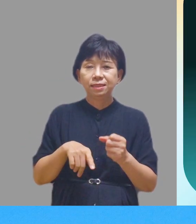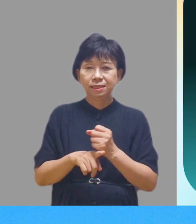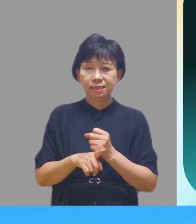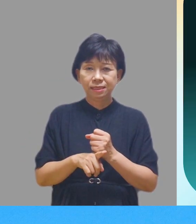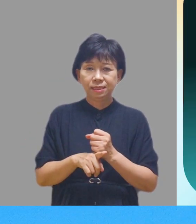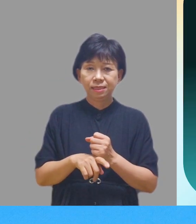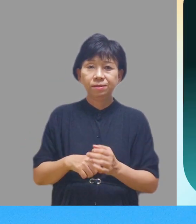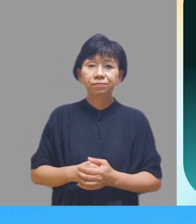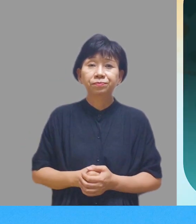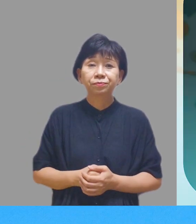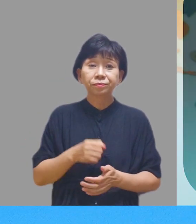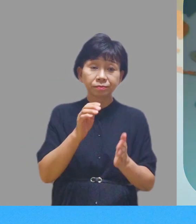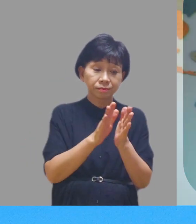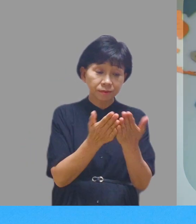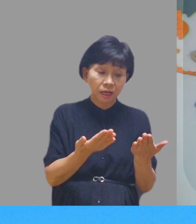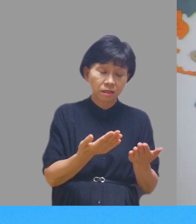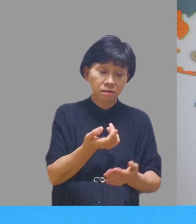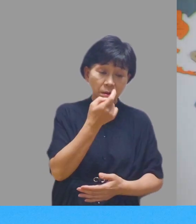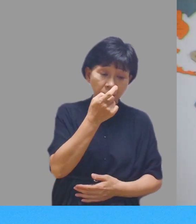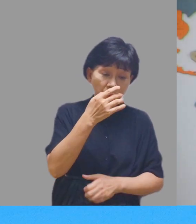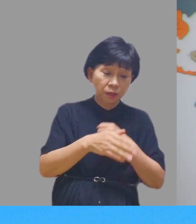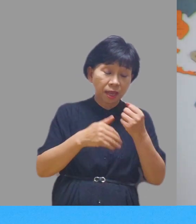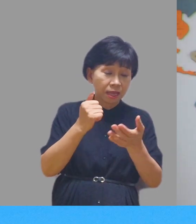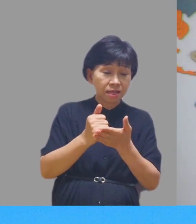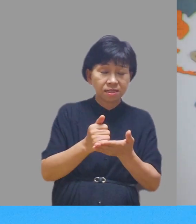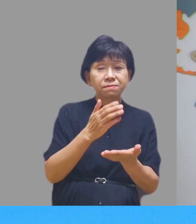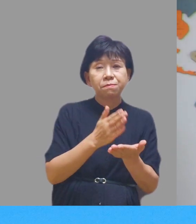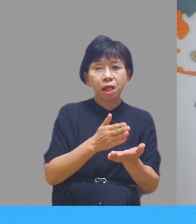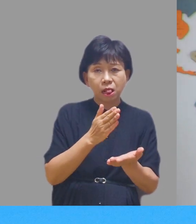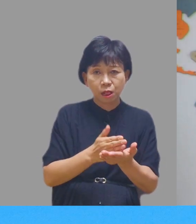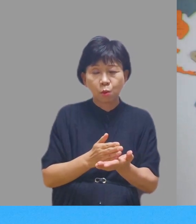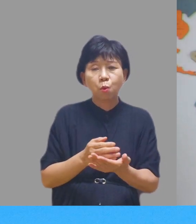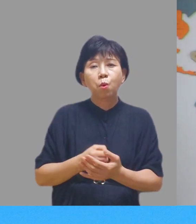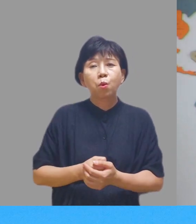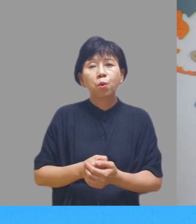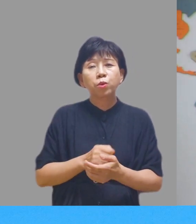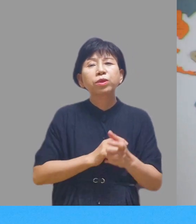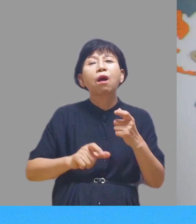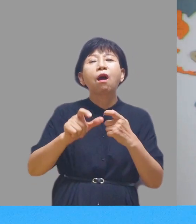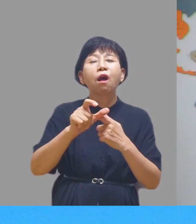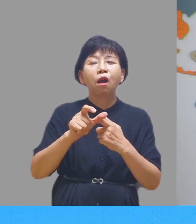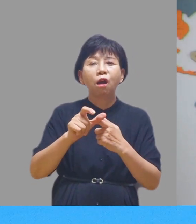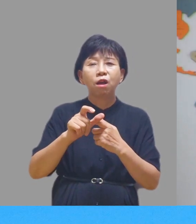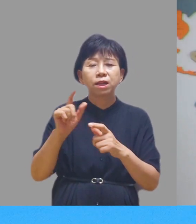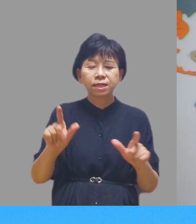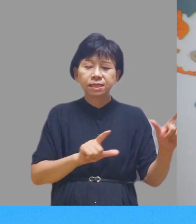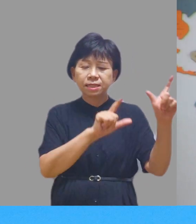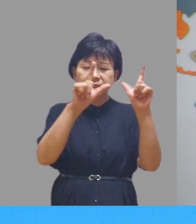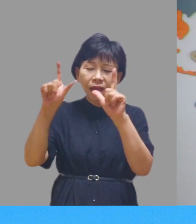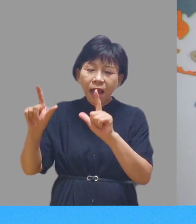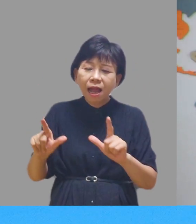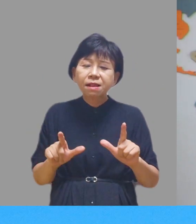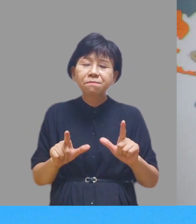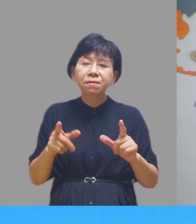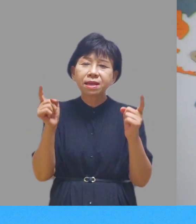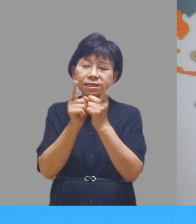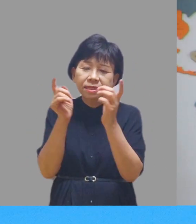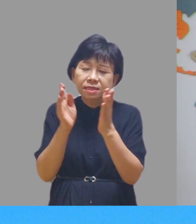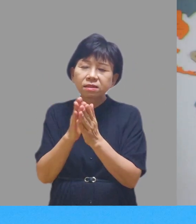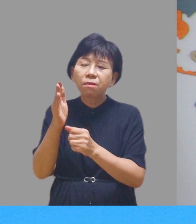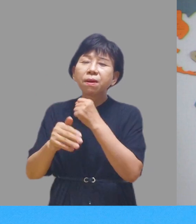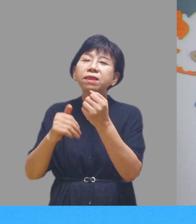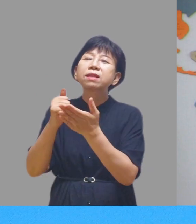때로는 교리책에서 배운 하나님이 아니라 삶의 모든 계절 속에서 함께 하신 하나님을 직접 만나는 거지.